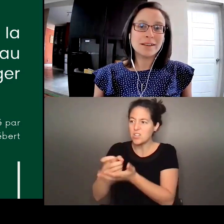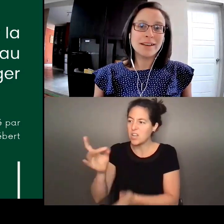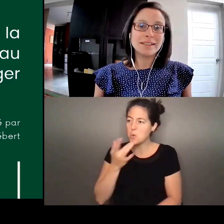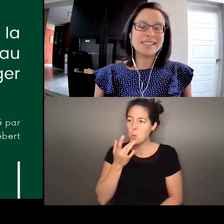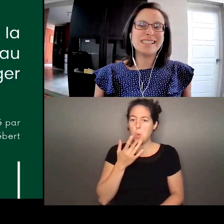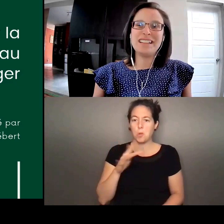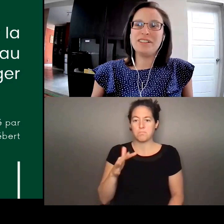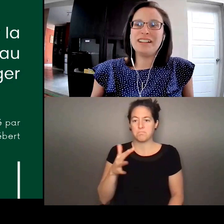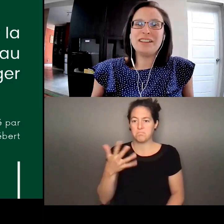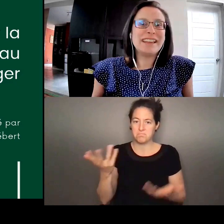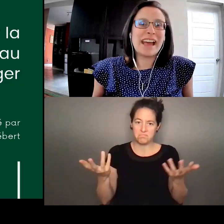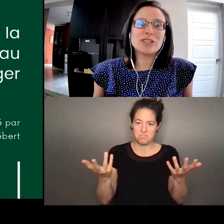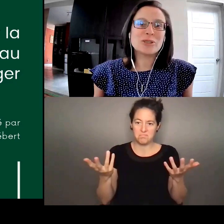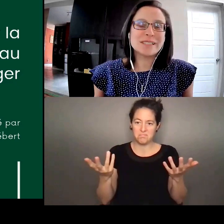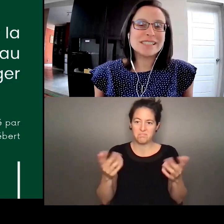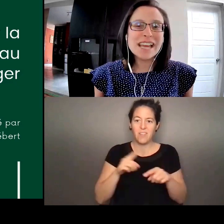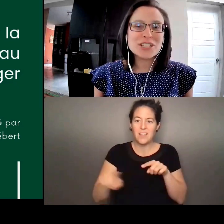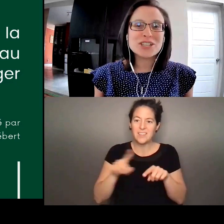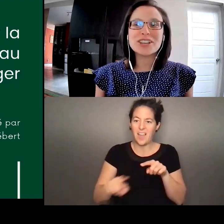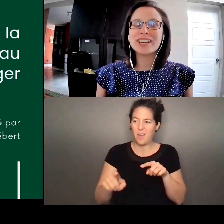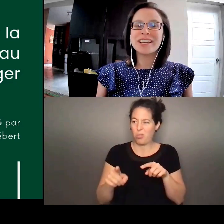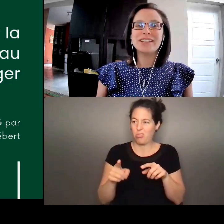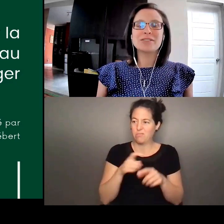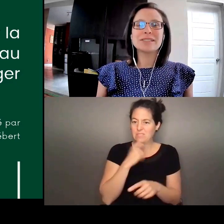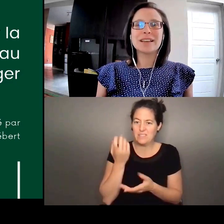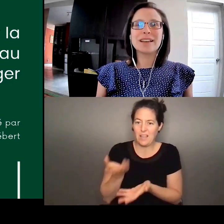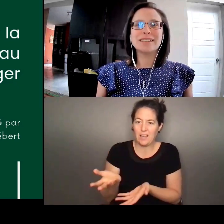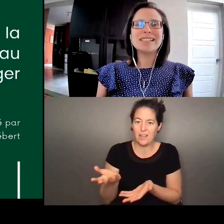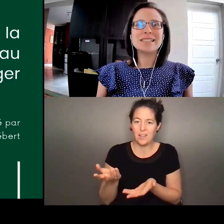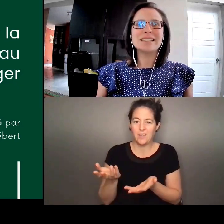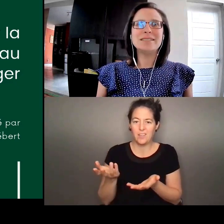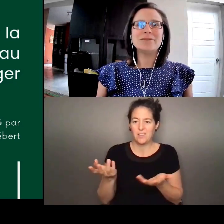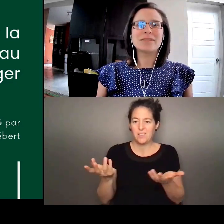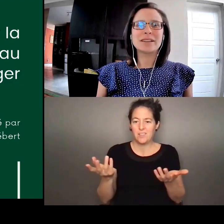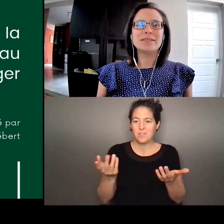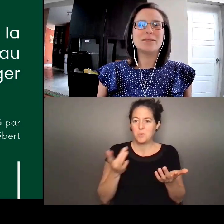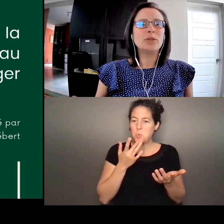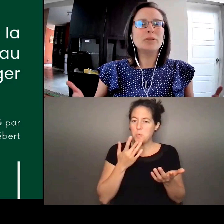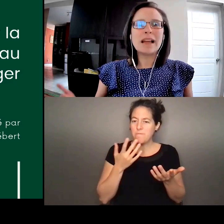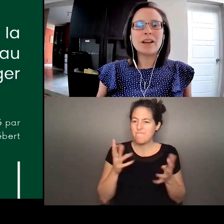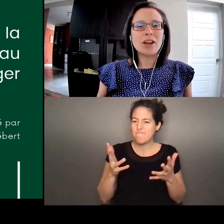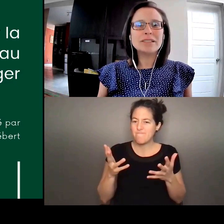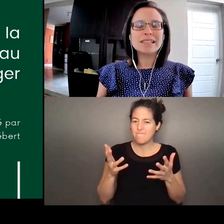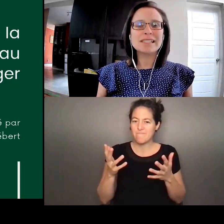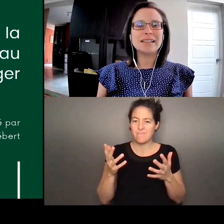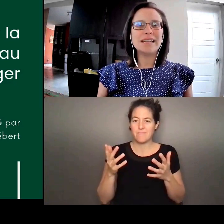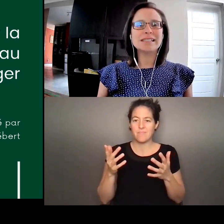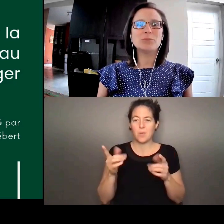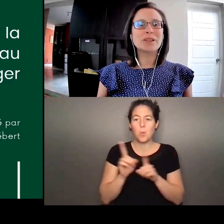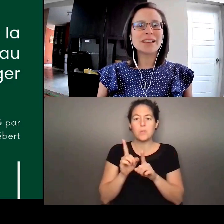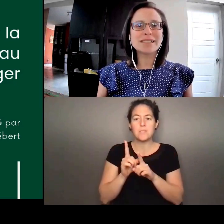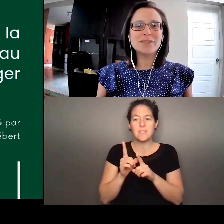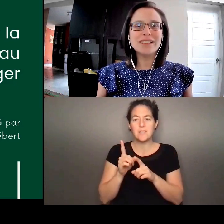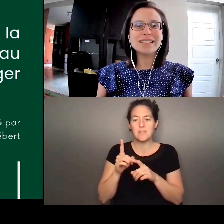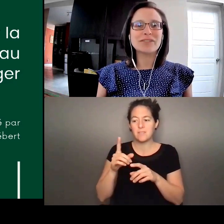Hein? Les carottes sont sèches. Je veux dire, au niveau de la valeur nutritionnelle, c'est